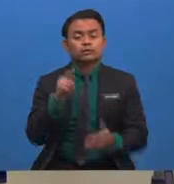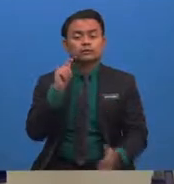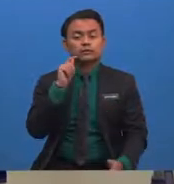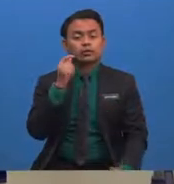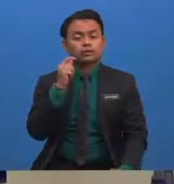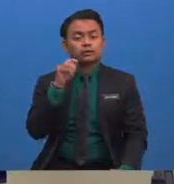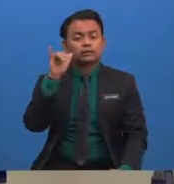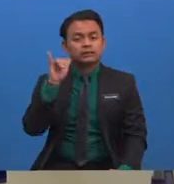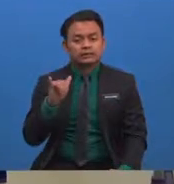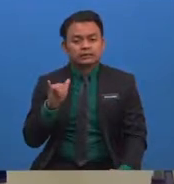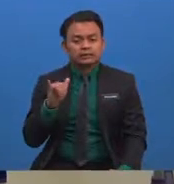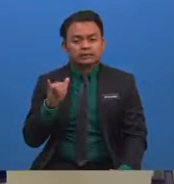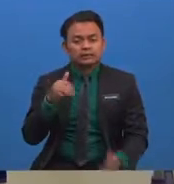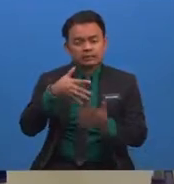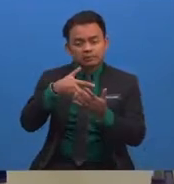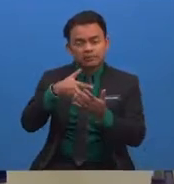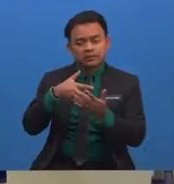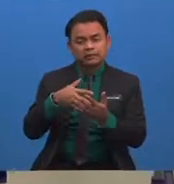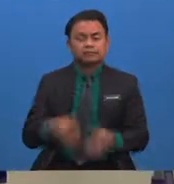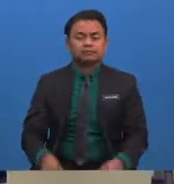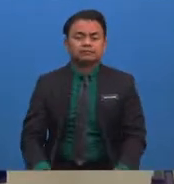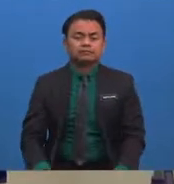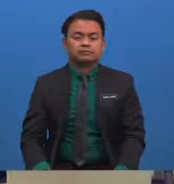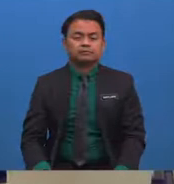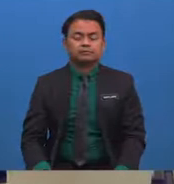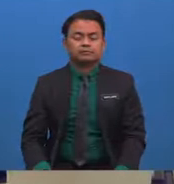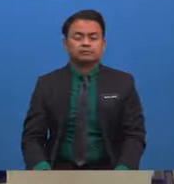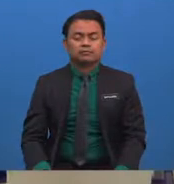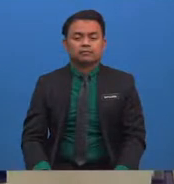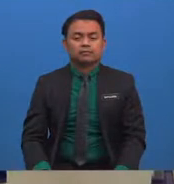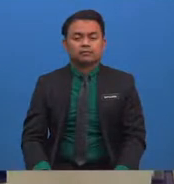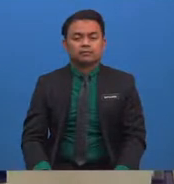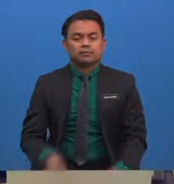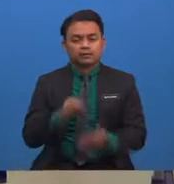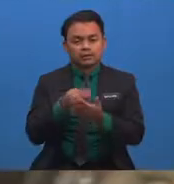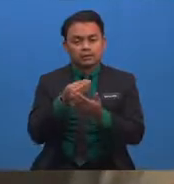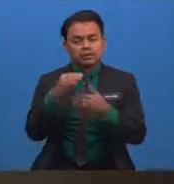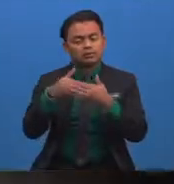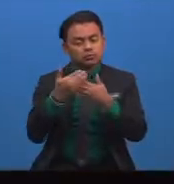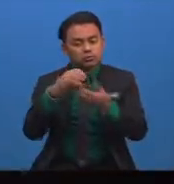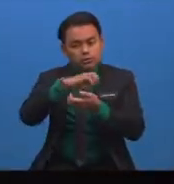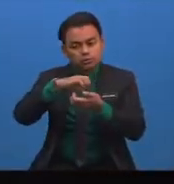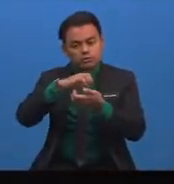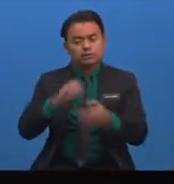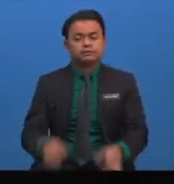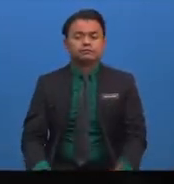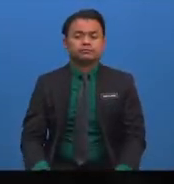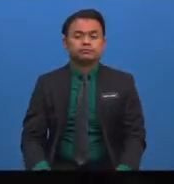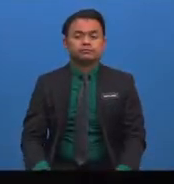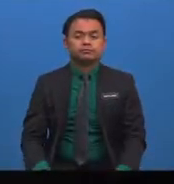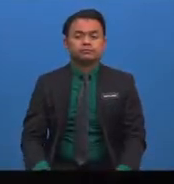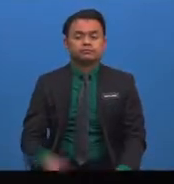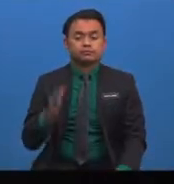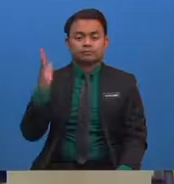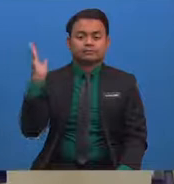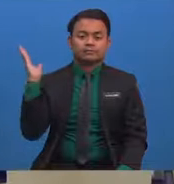tidak segar akan menyebabkan makanan menjadi berair dan mudah rosak. 2 keping tahu yang telah